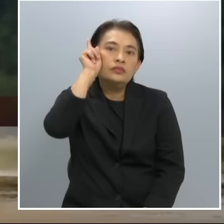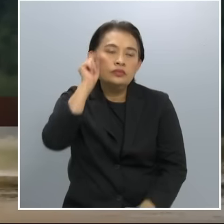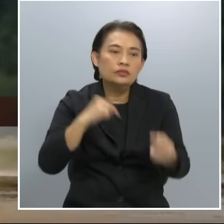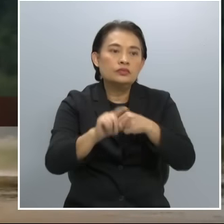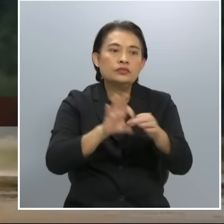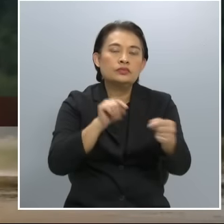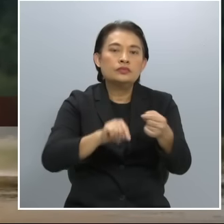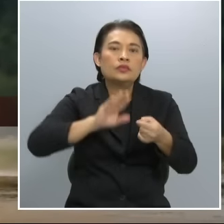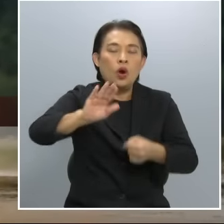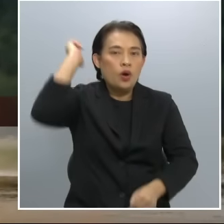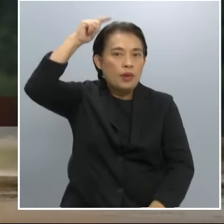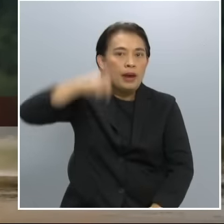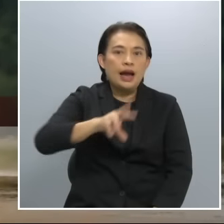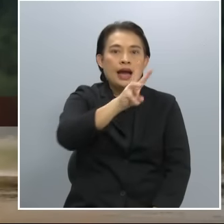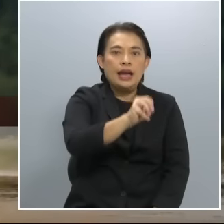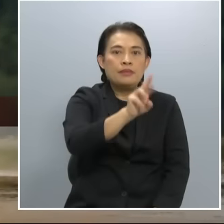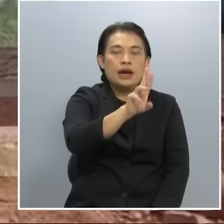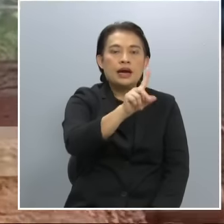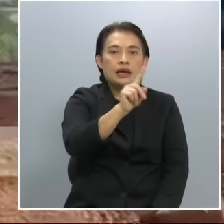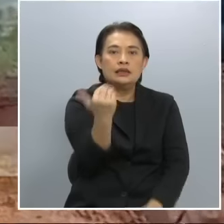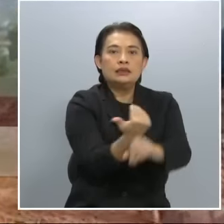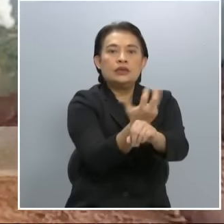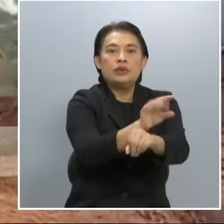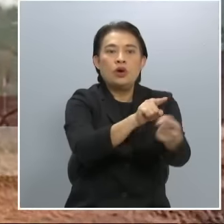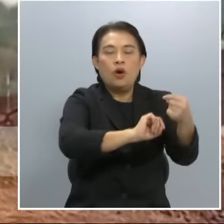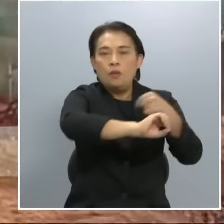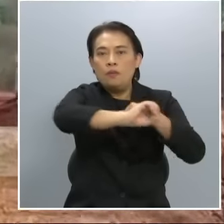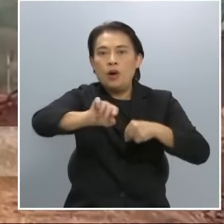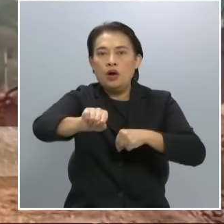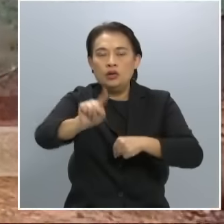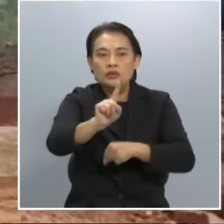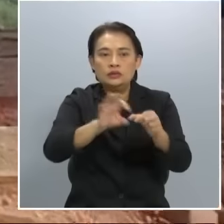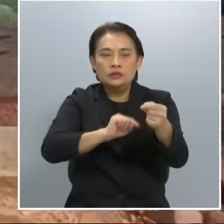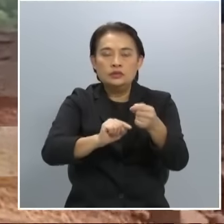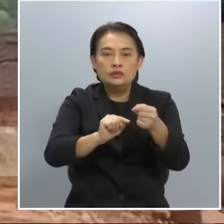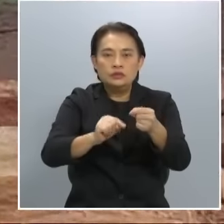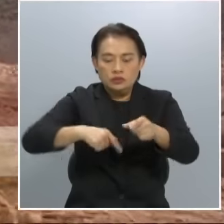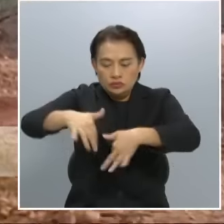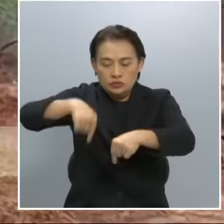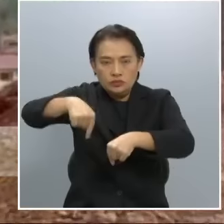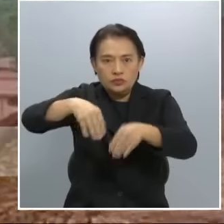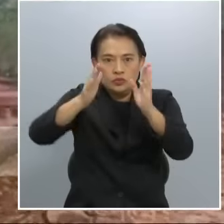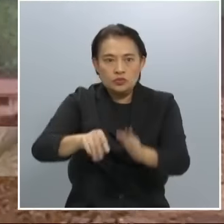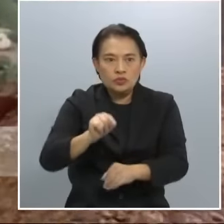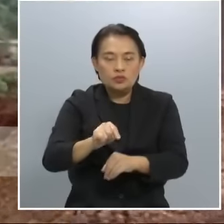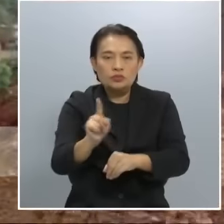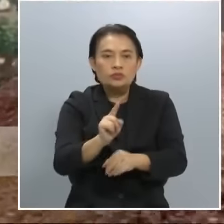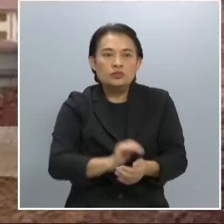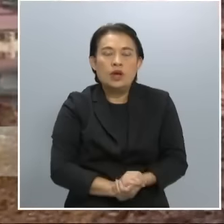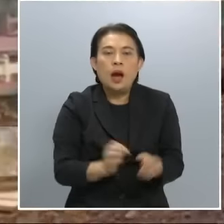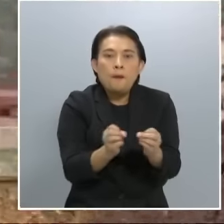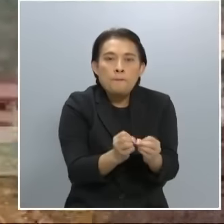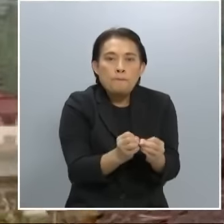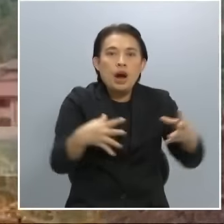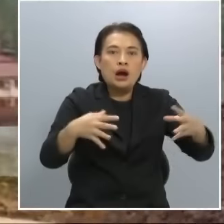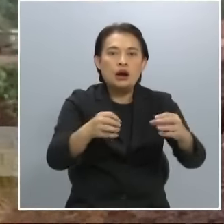ของทางการเมียนมาได้รายงานว่ากรมติดอาวุธและกองกำลังชนกลุ่มน้อยได้ใช้กระสุนและระเบิดจำนวนมากโจม